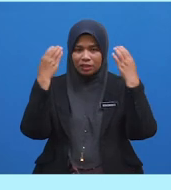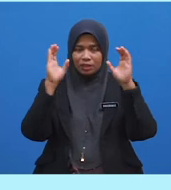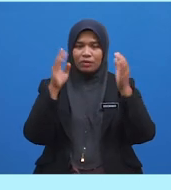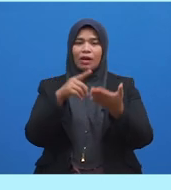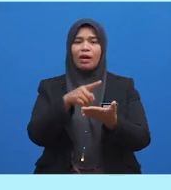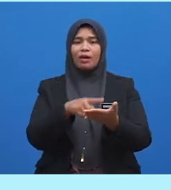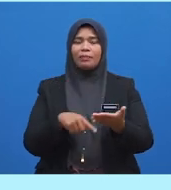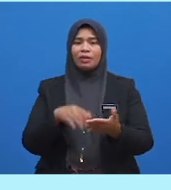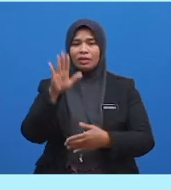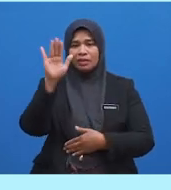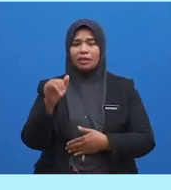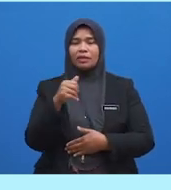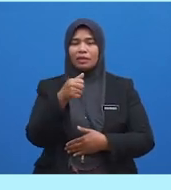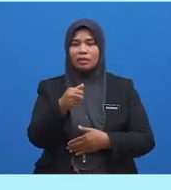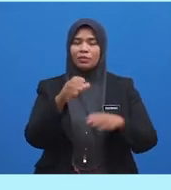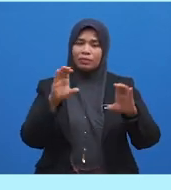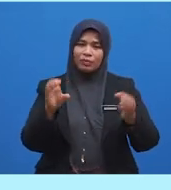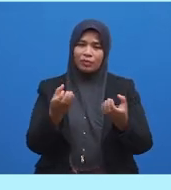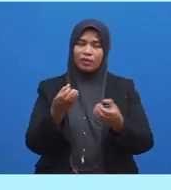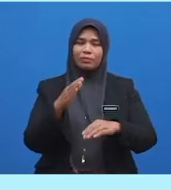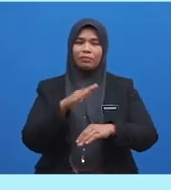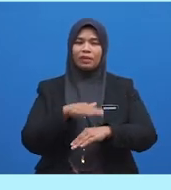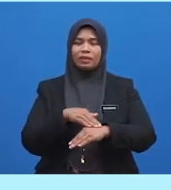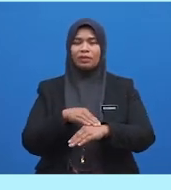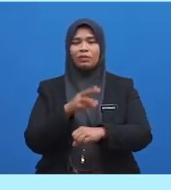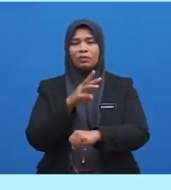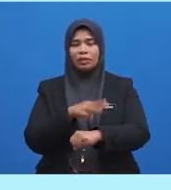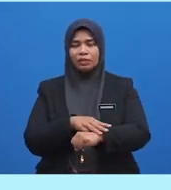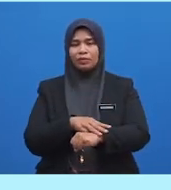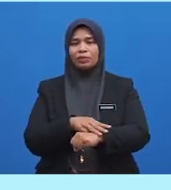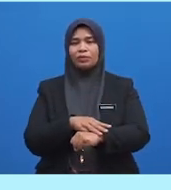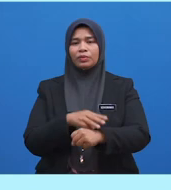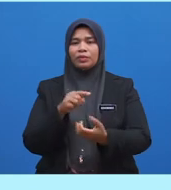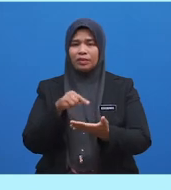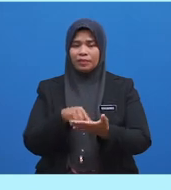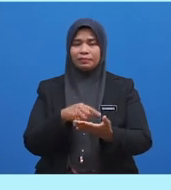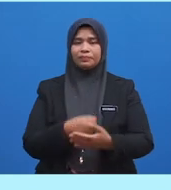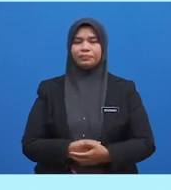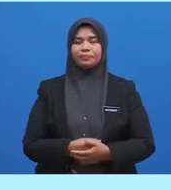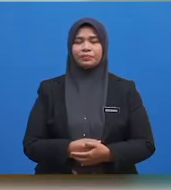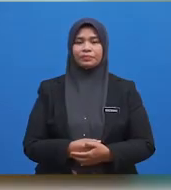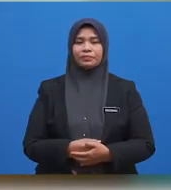apa yang kamu buat pada waktu-waktu ini